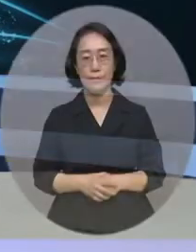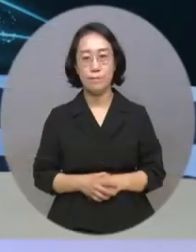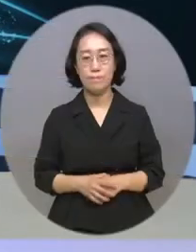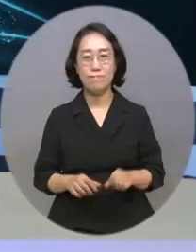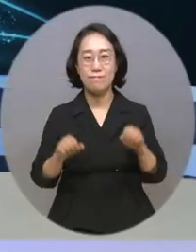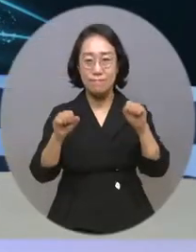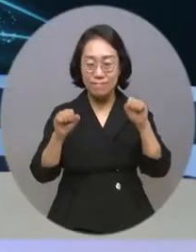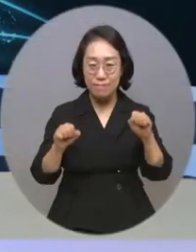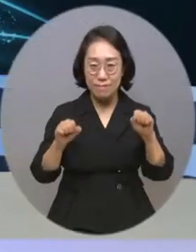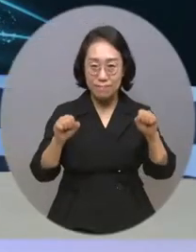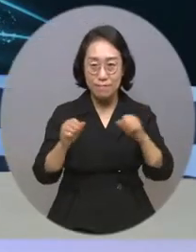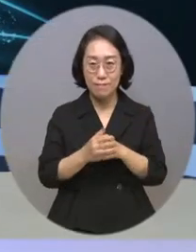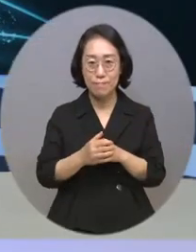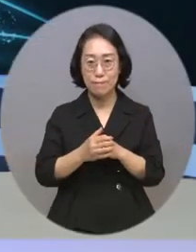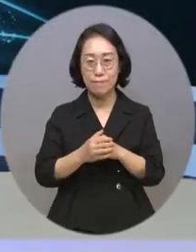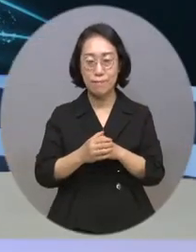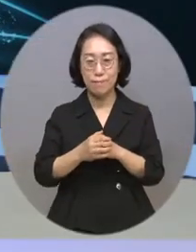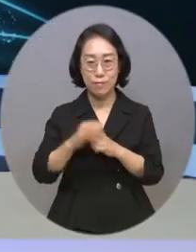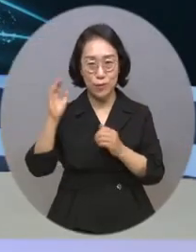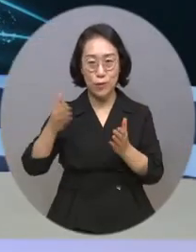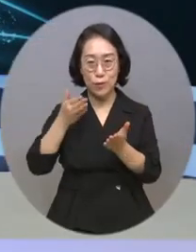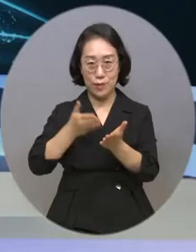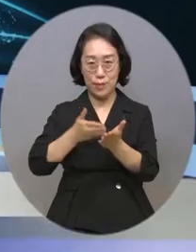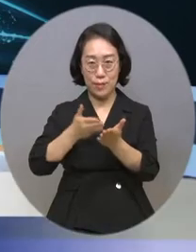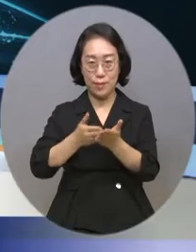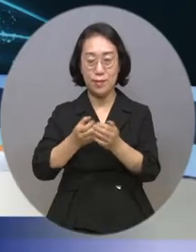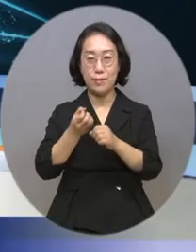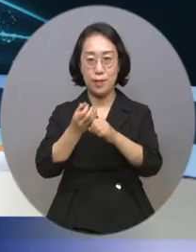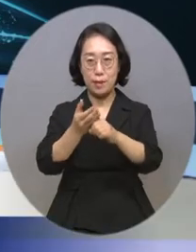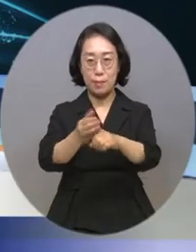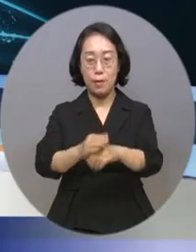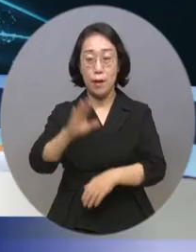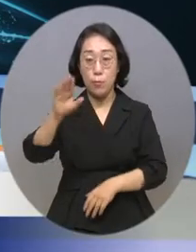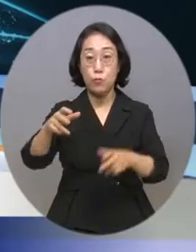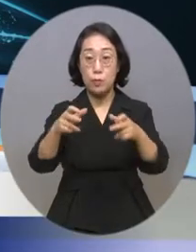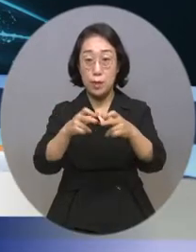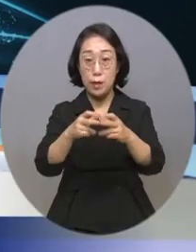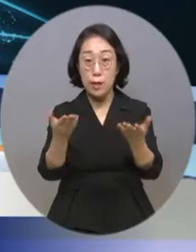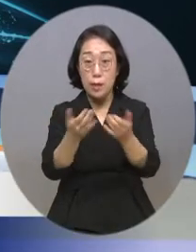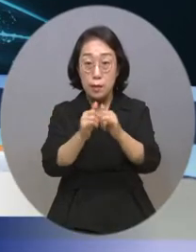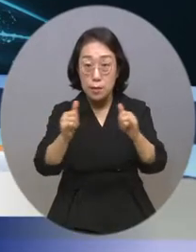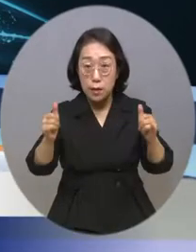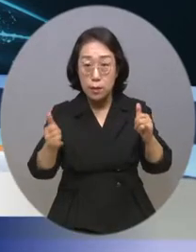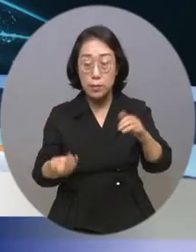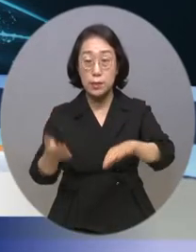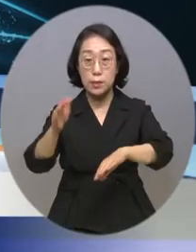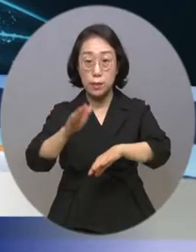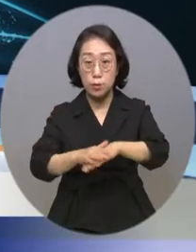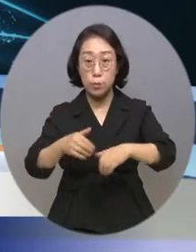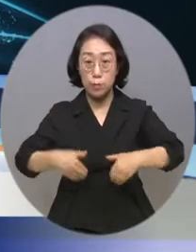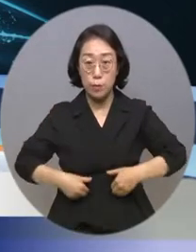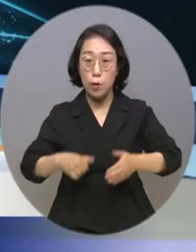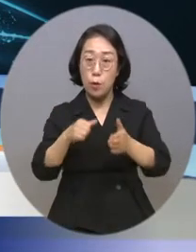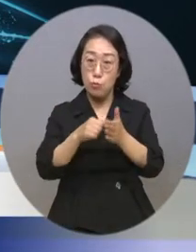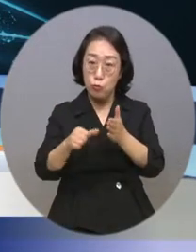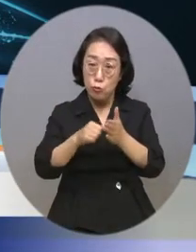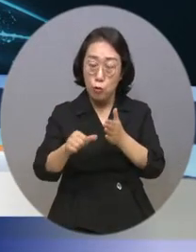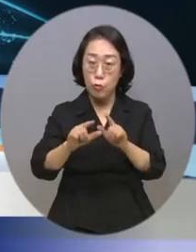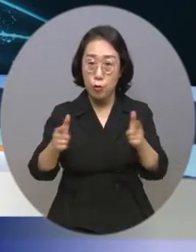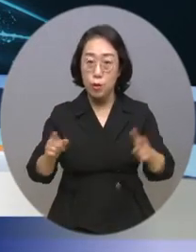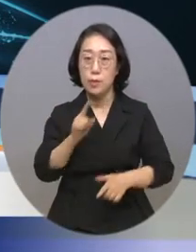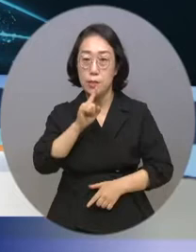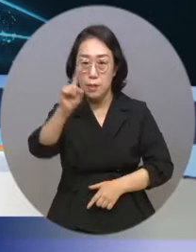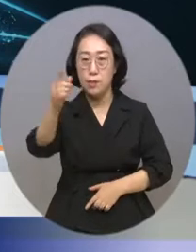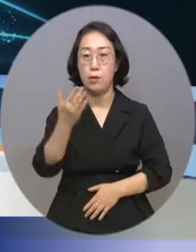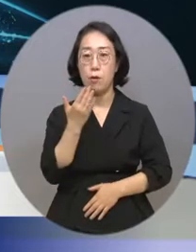시청자 여러분 안녕하십니까? 복지TV 뉴스입니다. 앞으로 장애인 근로자가 직접 필요한 보조공학기기를 신청할 수